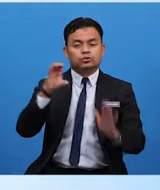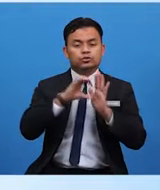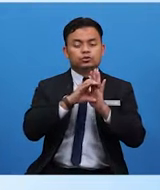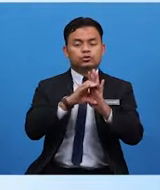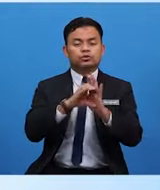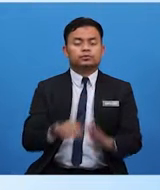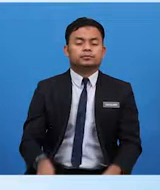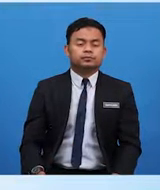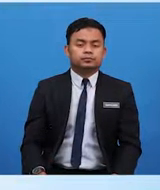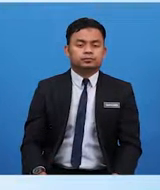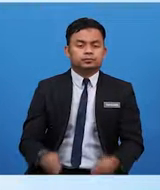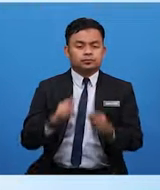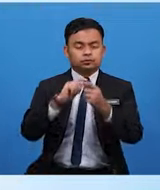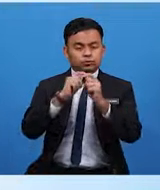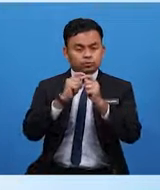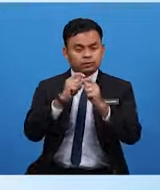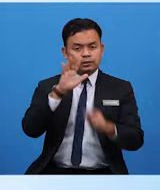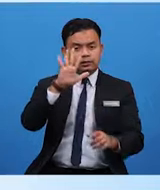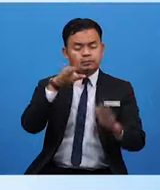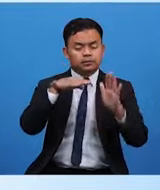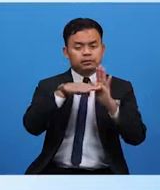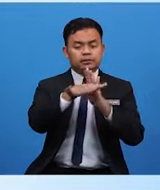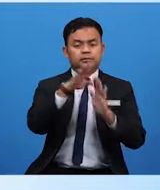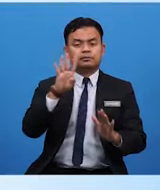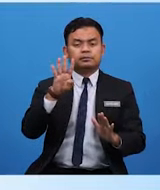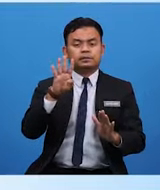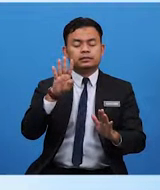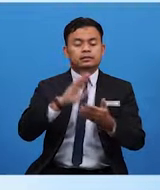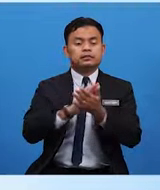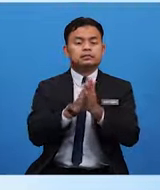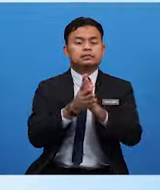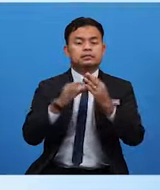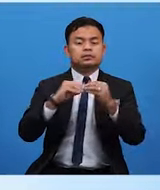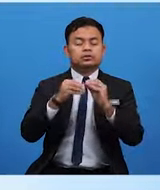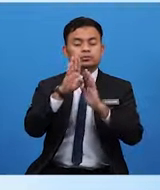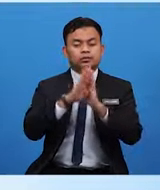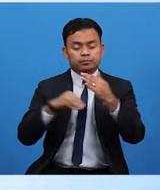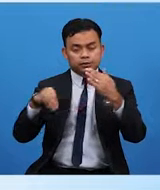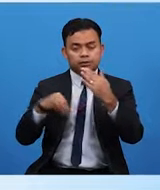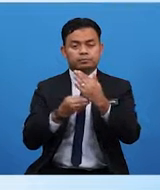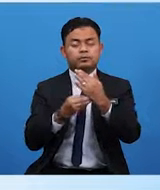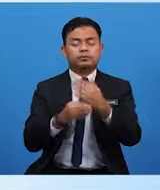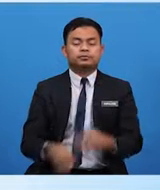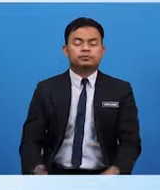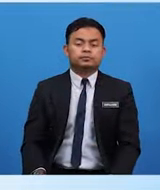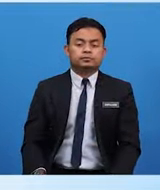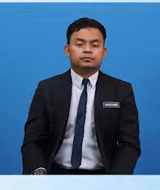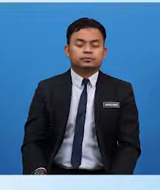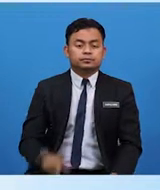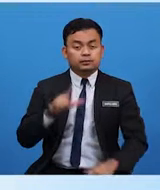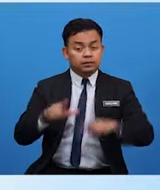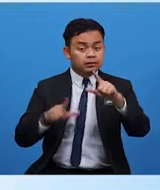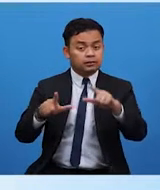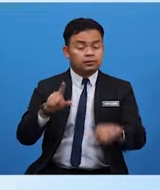tukarkan 54 kepada nomor bercampur langkah